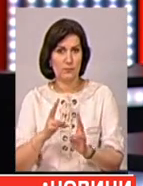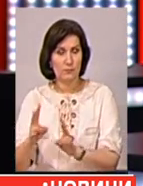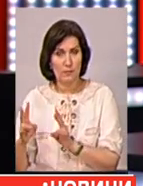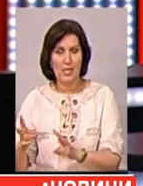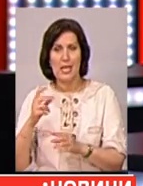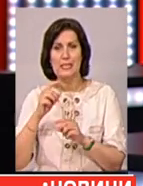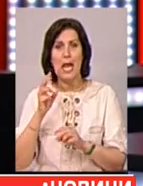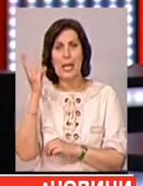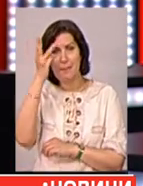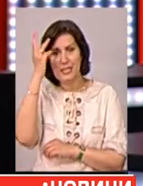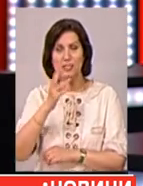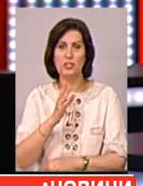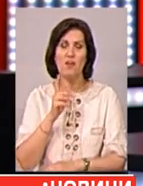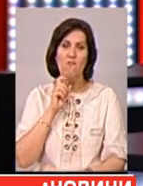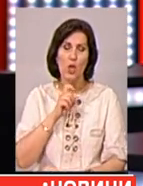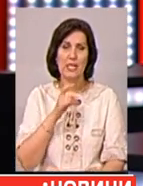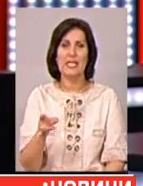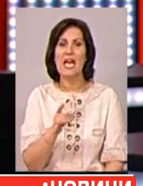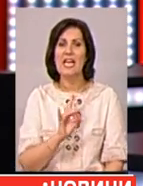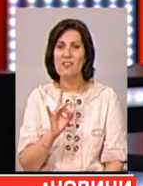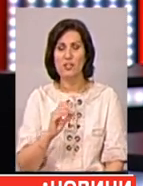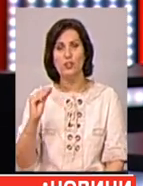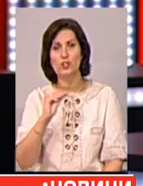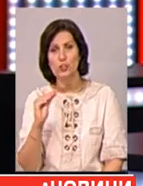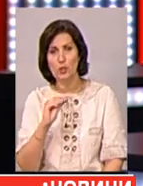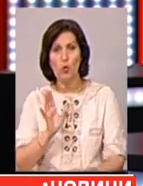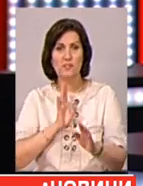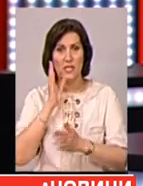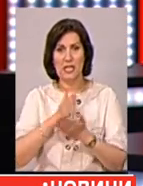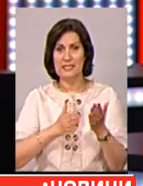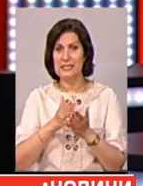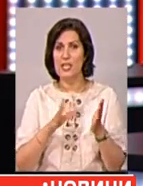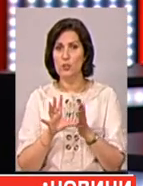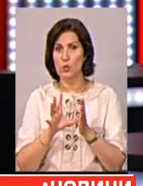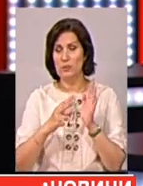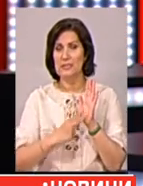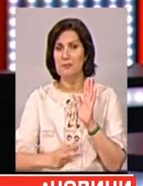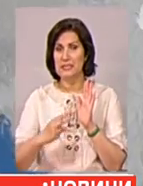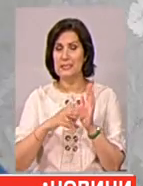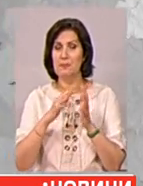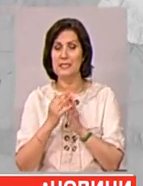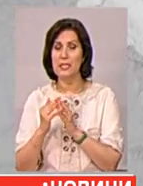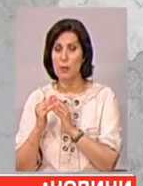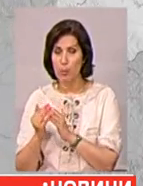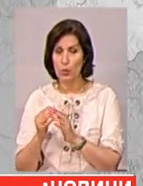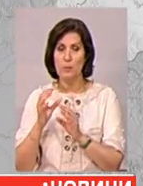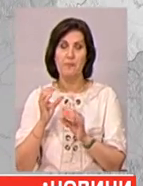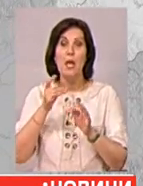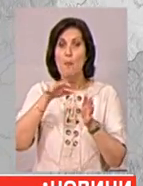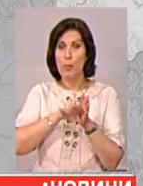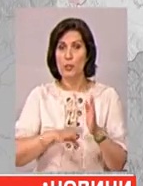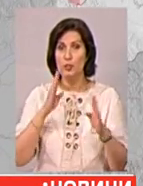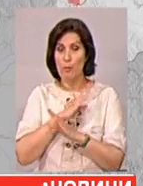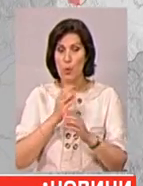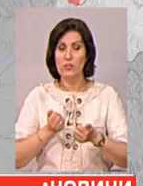на Хмельниччині Волині Рівненщині та Житомирщині на ранок знеструмлено було 77 населених пунктів і про погіршення